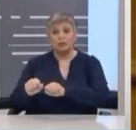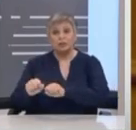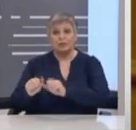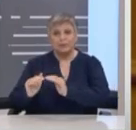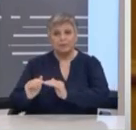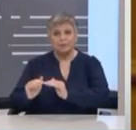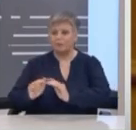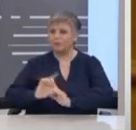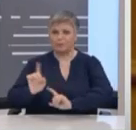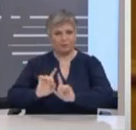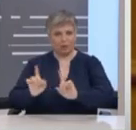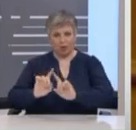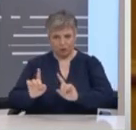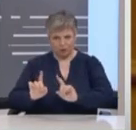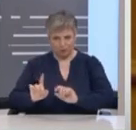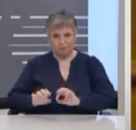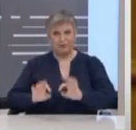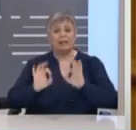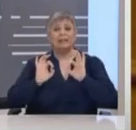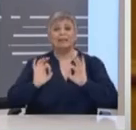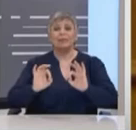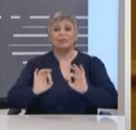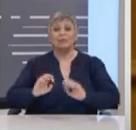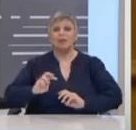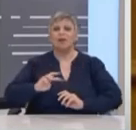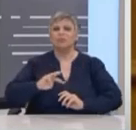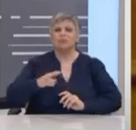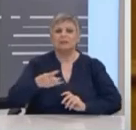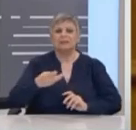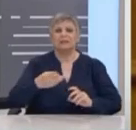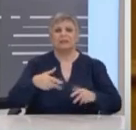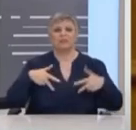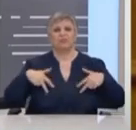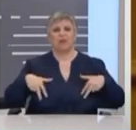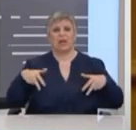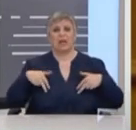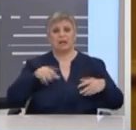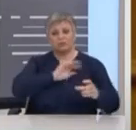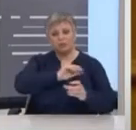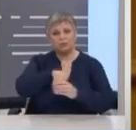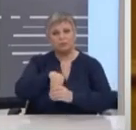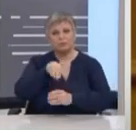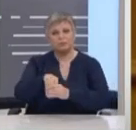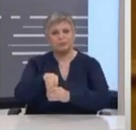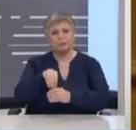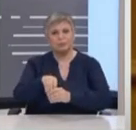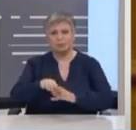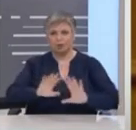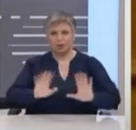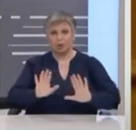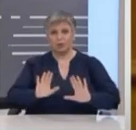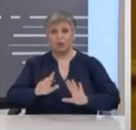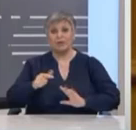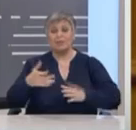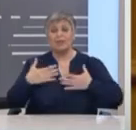χωρίς παρεμβατικά δικαιώματα τρίτων χωρών σε μια επανενωμένη, αυτόνομη, ανεξάρτητη